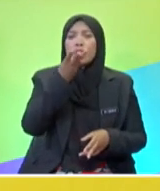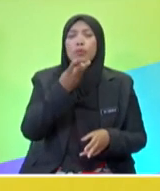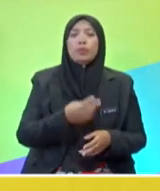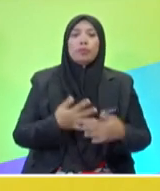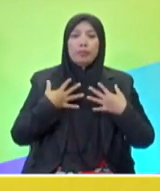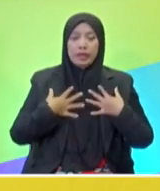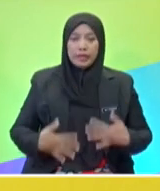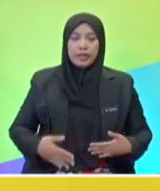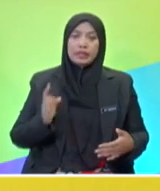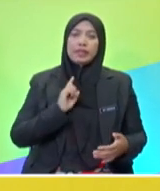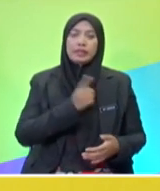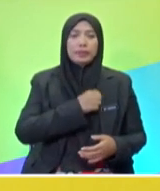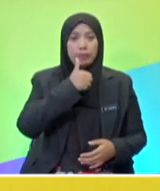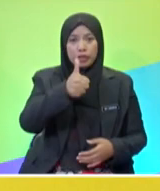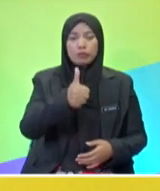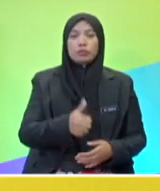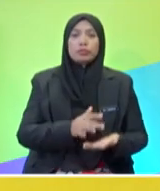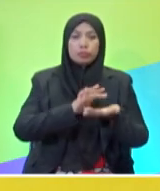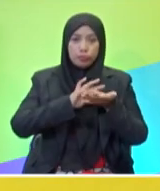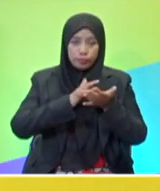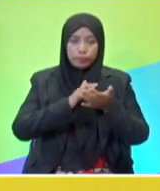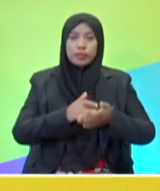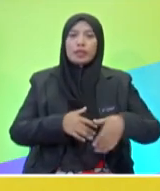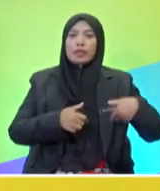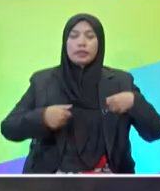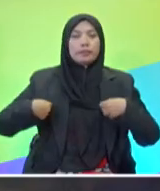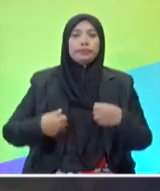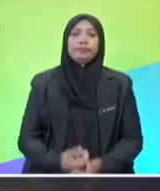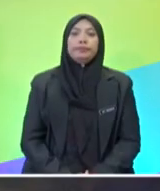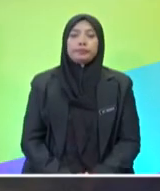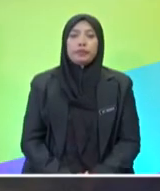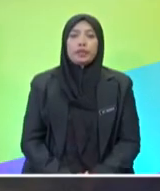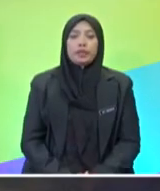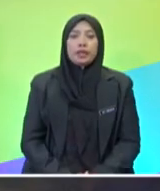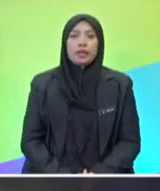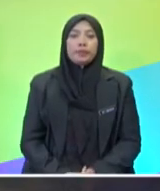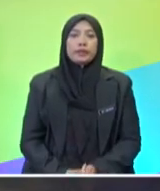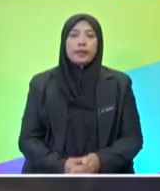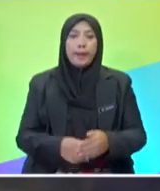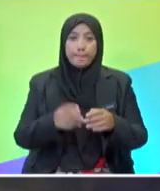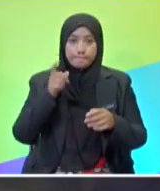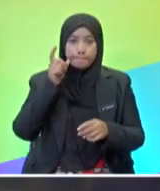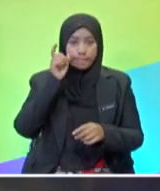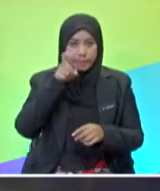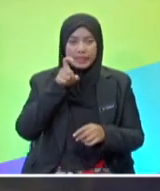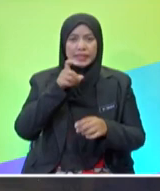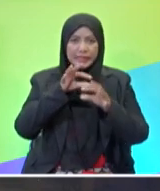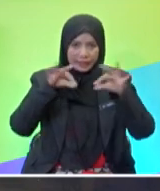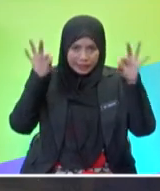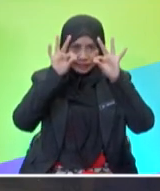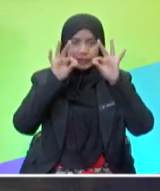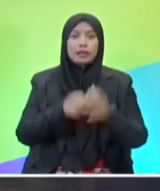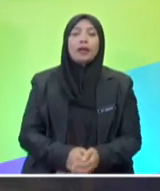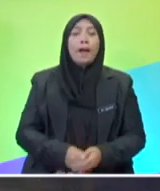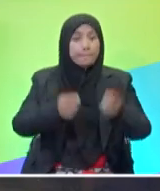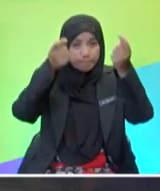kita. Bagus ubat ketiak tu. Maknanya asas ni Ustazah. Yang paling penting bagi saya lah Ustazah, mandi tu sebenarnya. Ya, betul. Yang paling